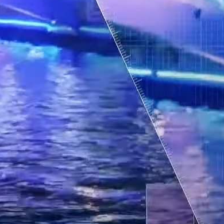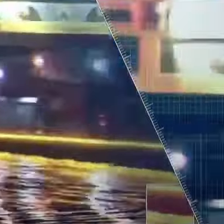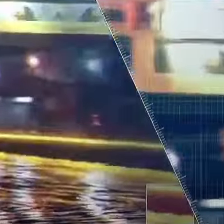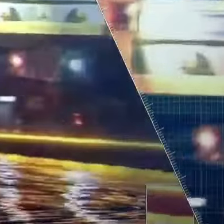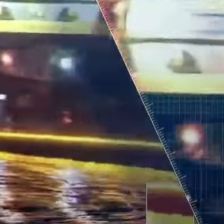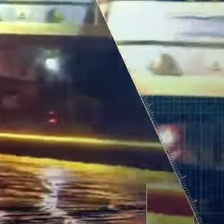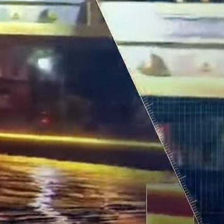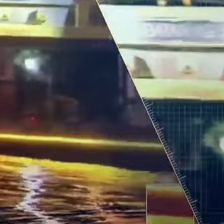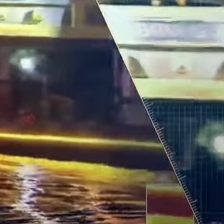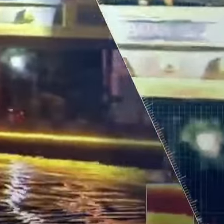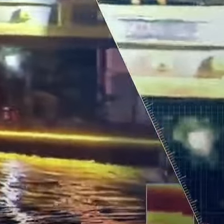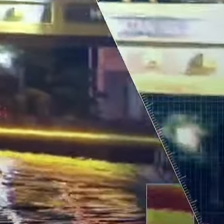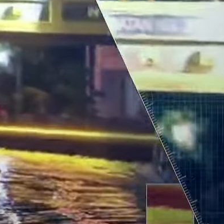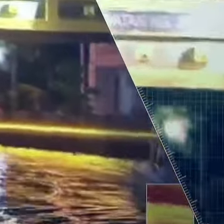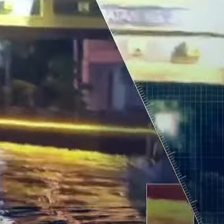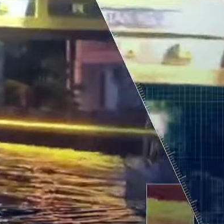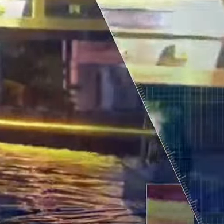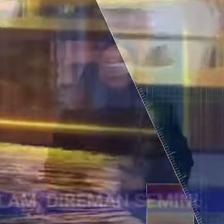minyak